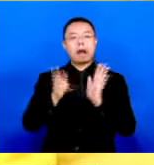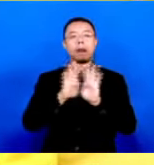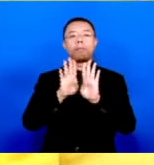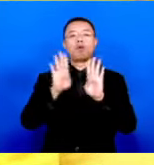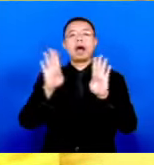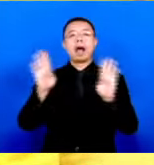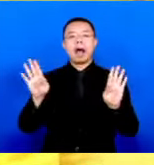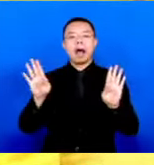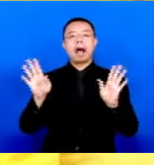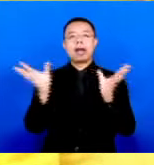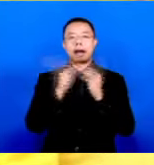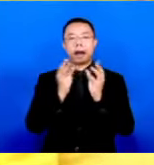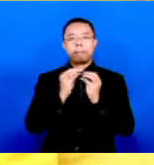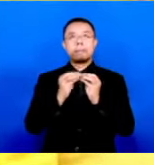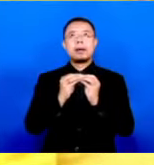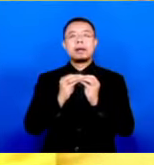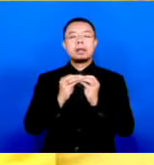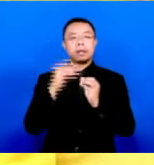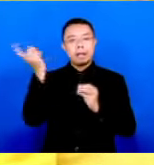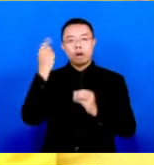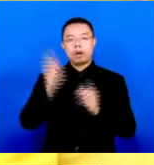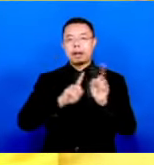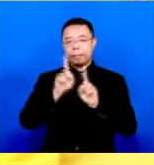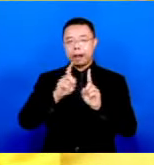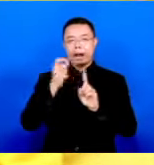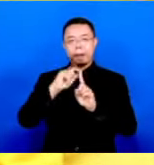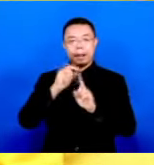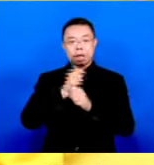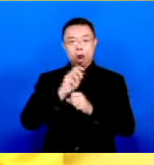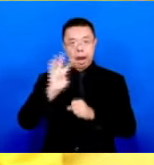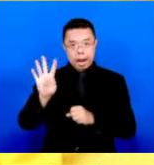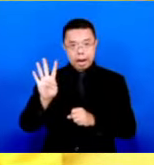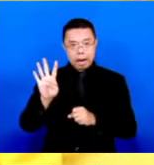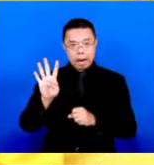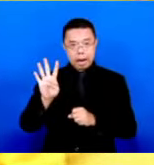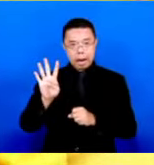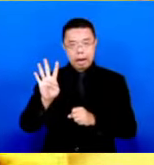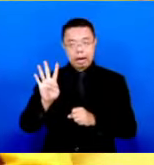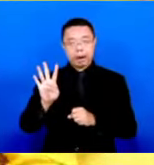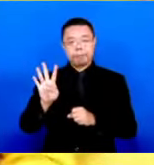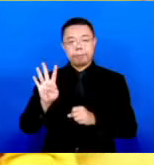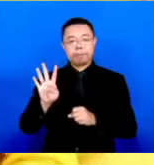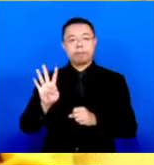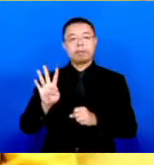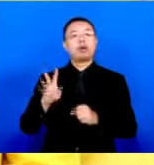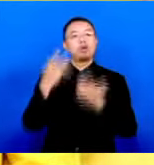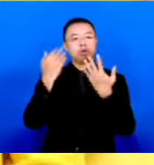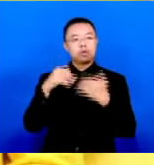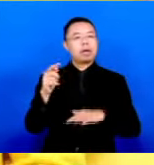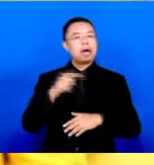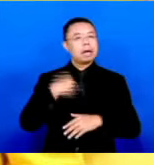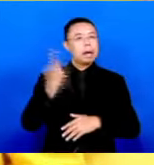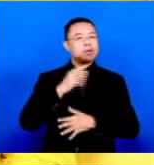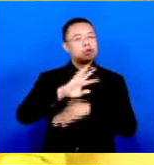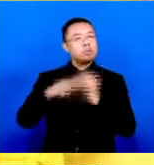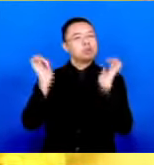pembukaan Munas ke-11 Partai Golkar yang juga disepakati